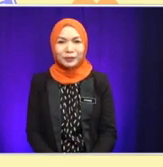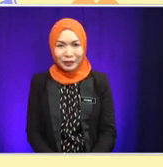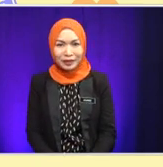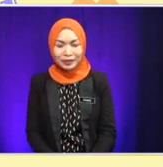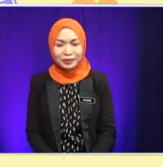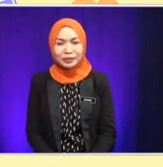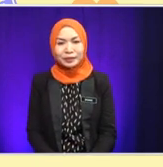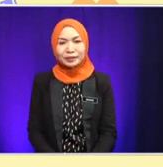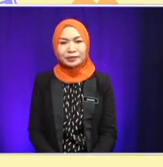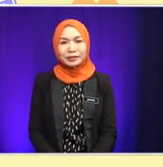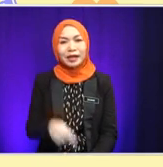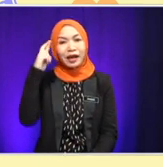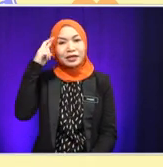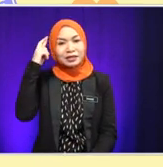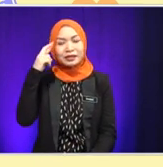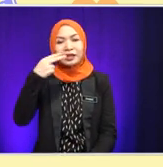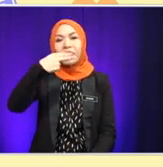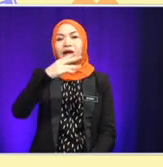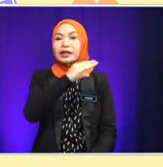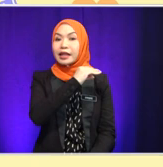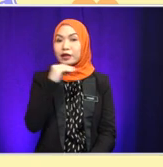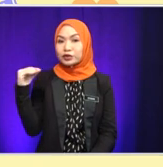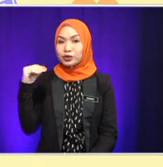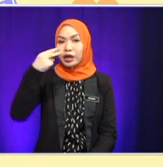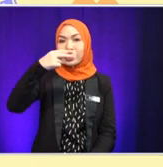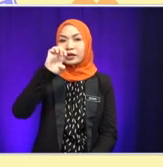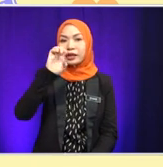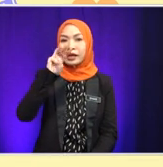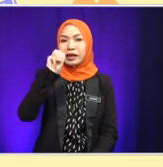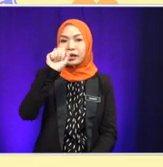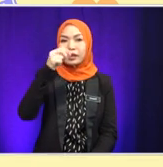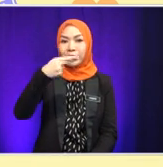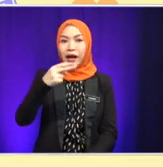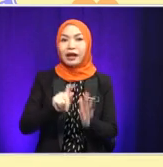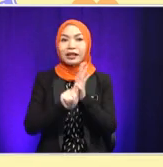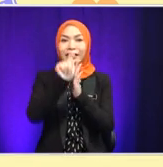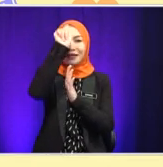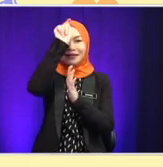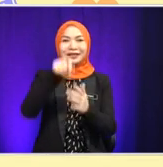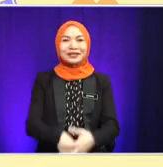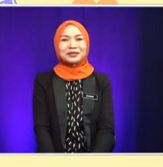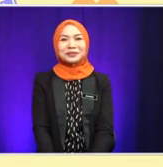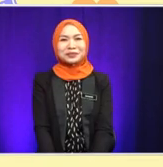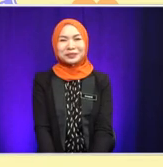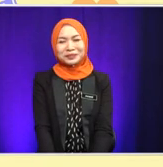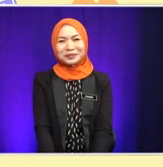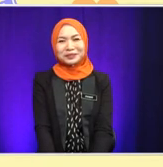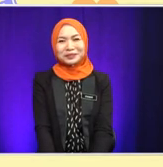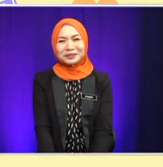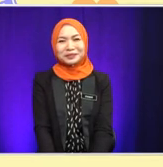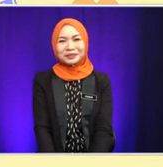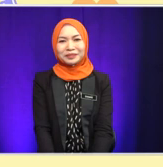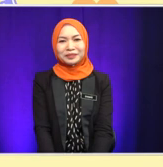nilai Hema Tinggi oke seterusnya tengok soal Oke belum